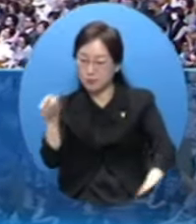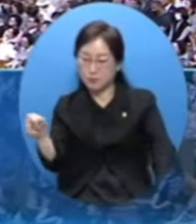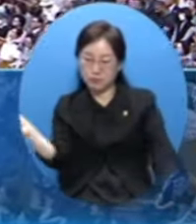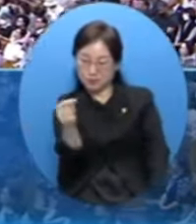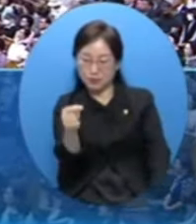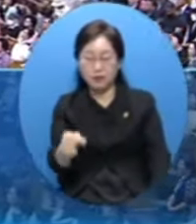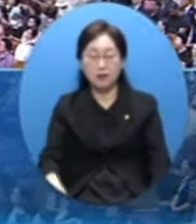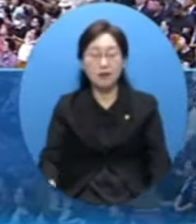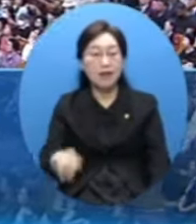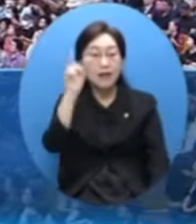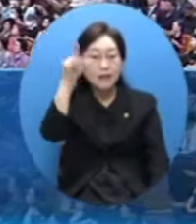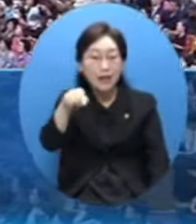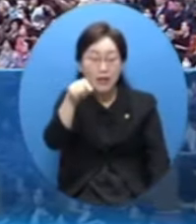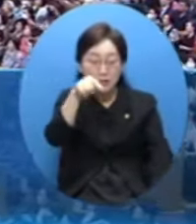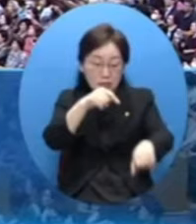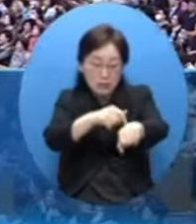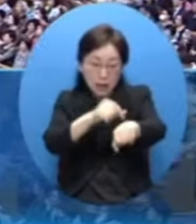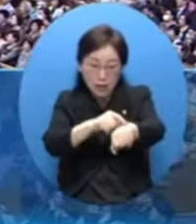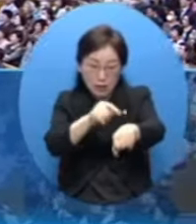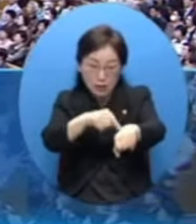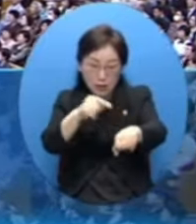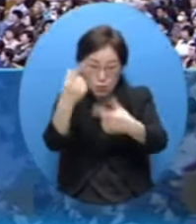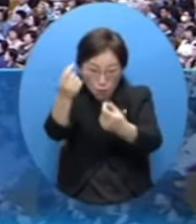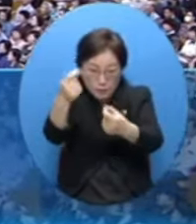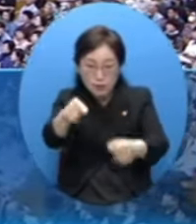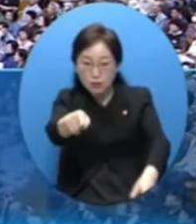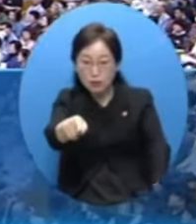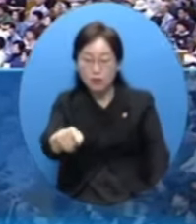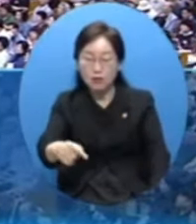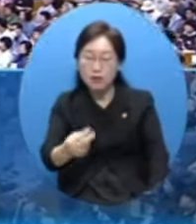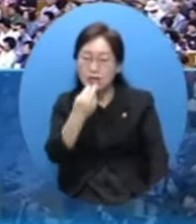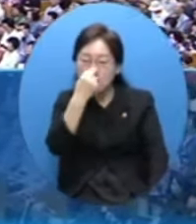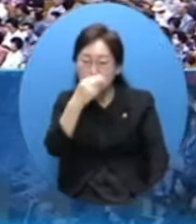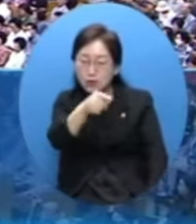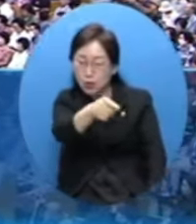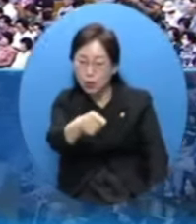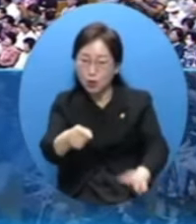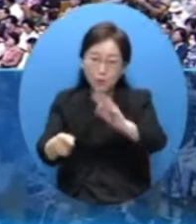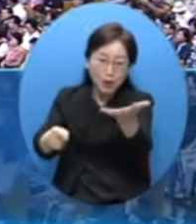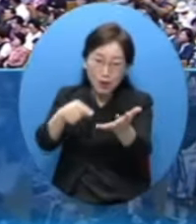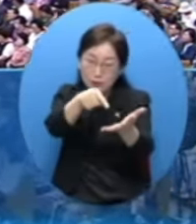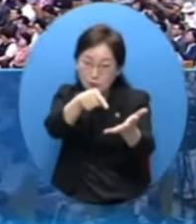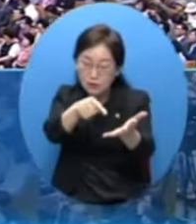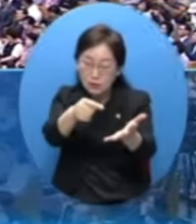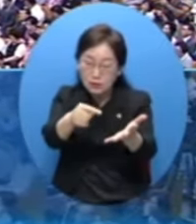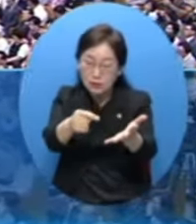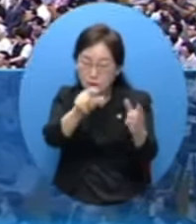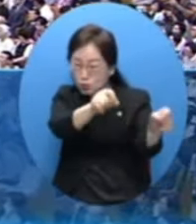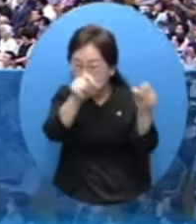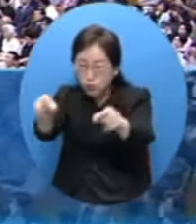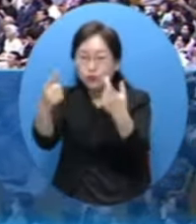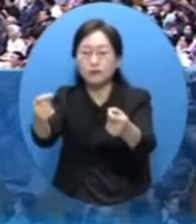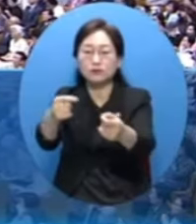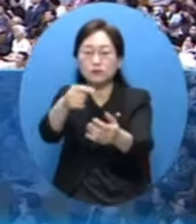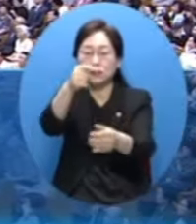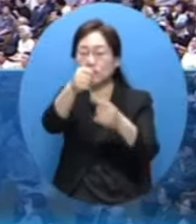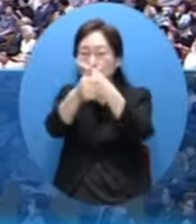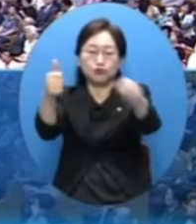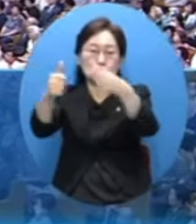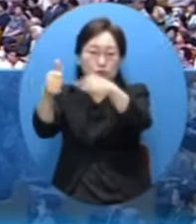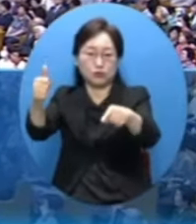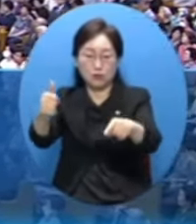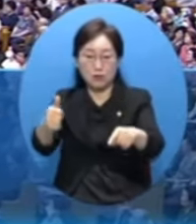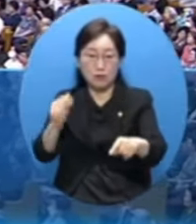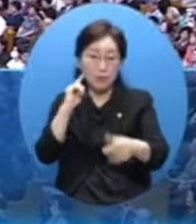내일 이맘때에는 반드시 내 생명을 저 사람들 중 한 사람의 생명과 같게 하리라. 그렇게 하지